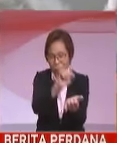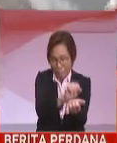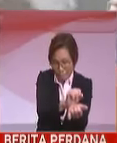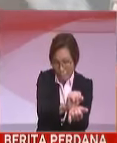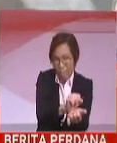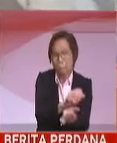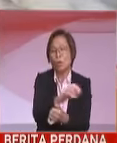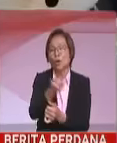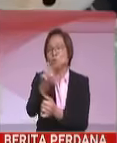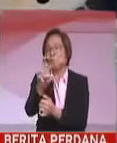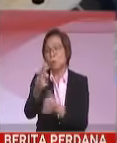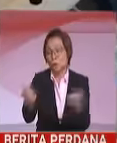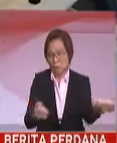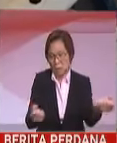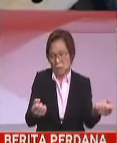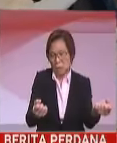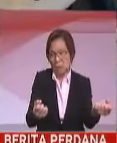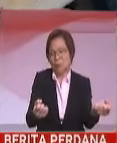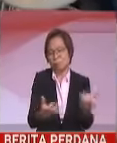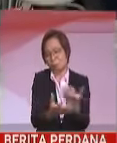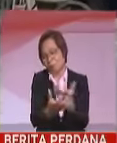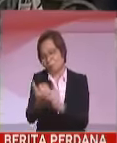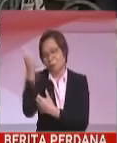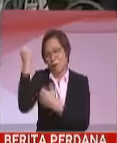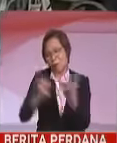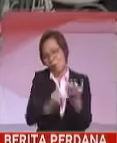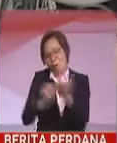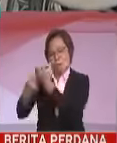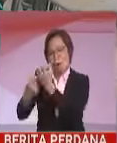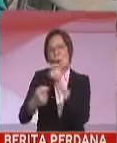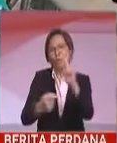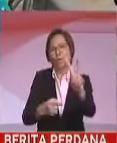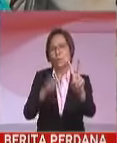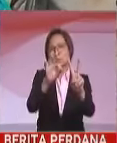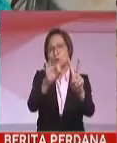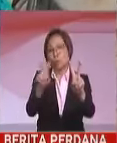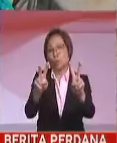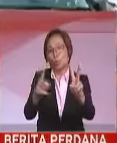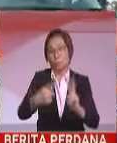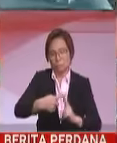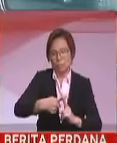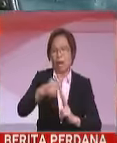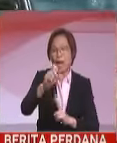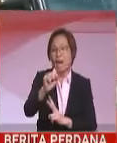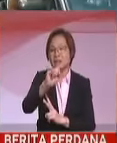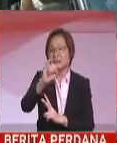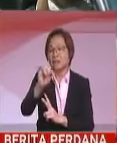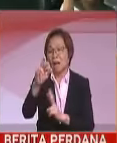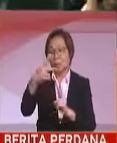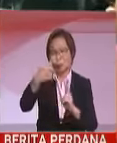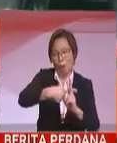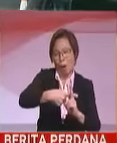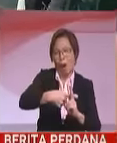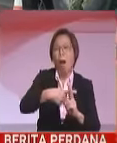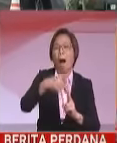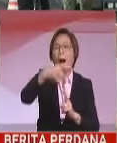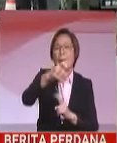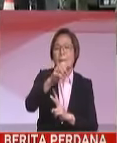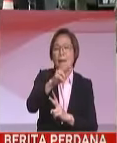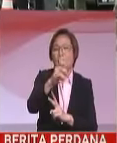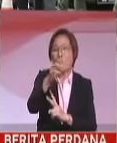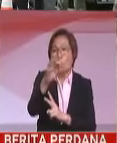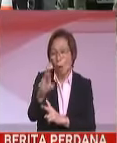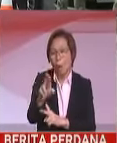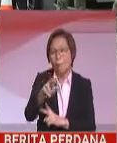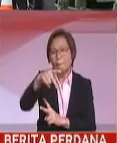ditahan dan dua kenderaan darat dirampas. Semalam 292 sekatan jalan raya dijalankan melibatkan op penawar, op